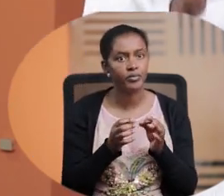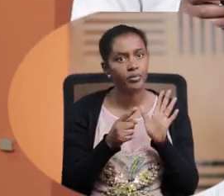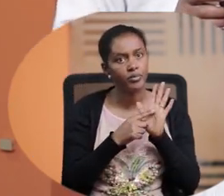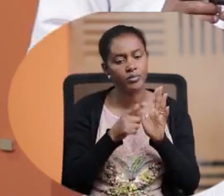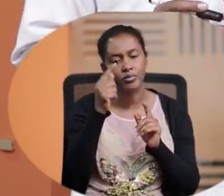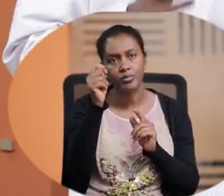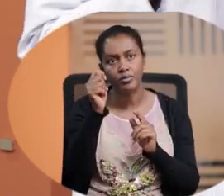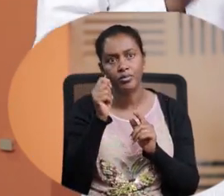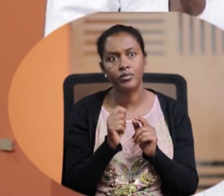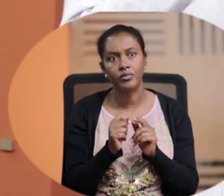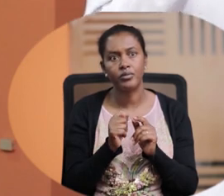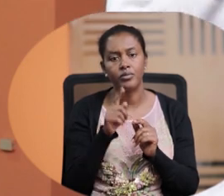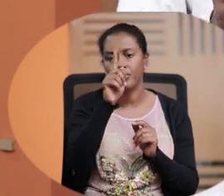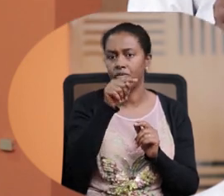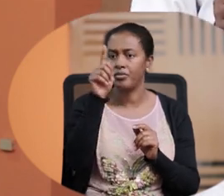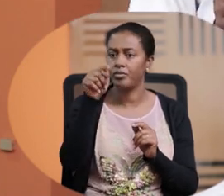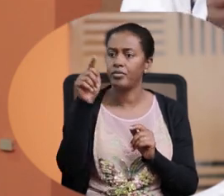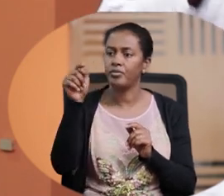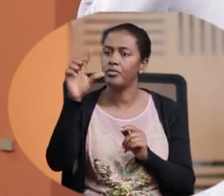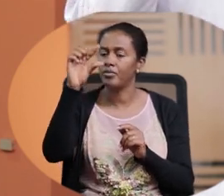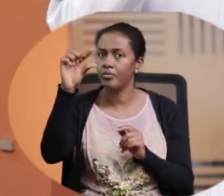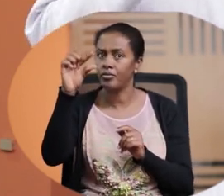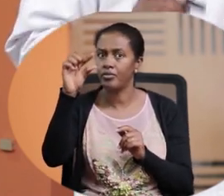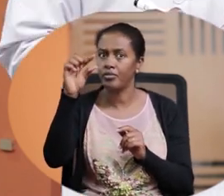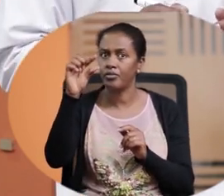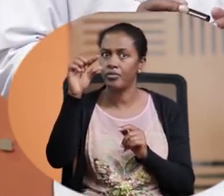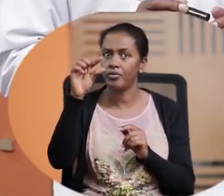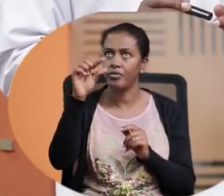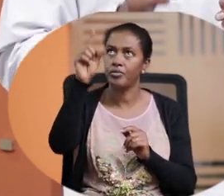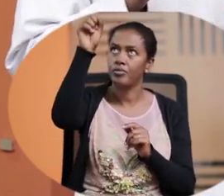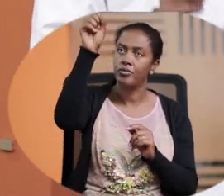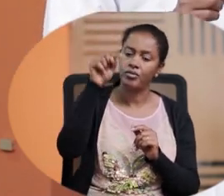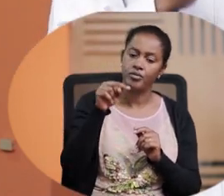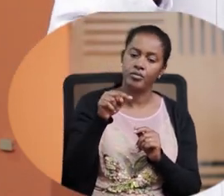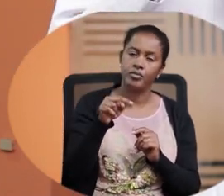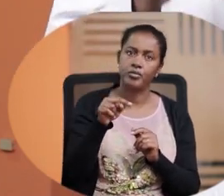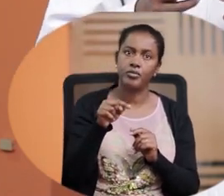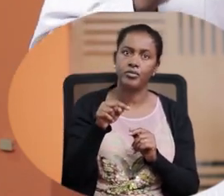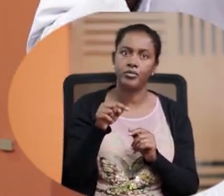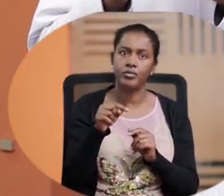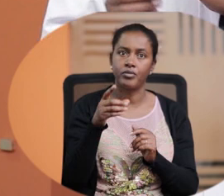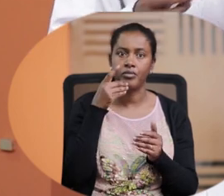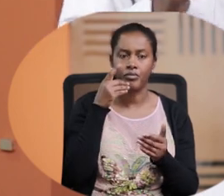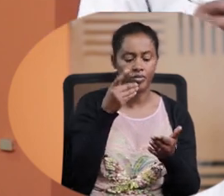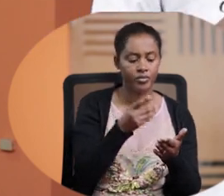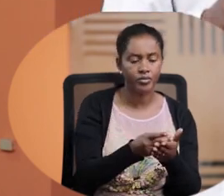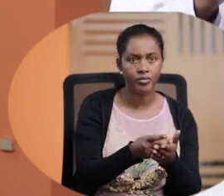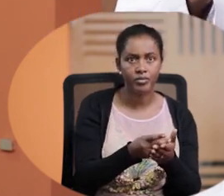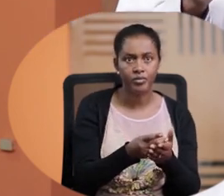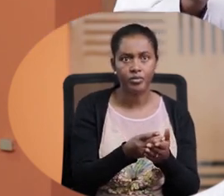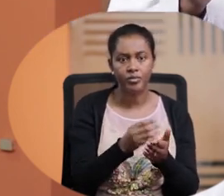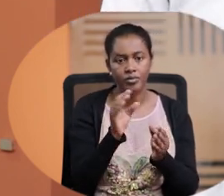yookaan taalii jechuun sarara xixiqqoo olii gara gadiitti ka'u ta'ee kan daataa bifa garaa garaatiin